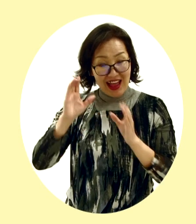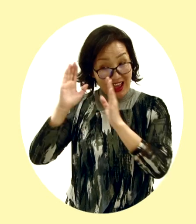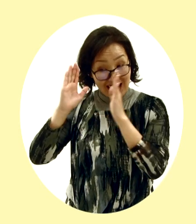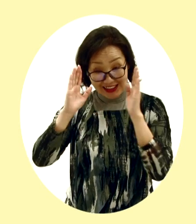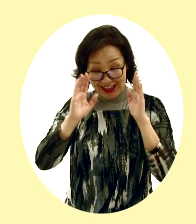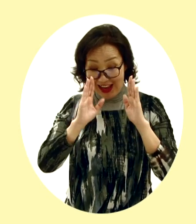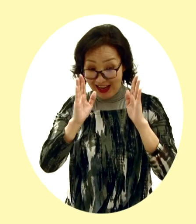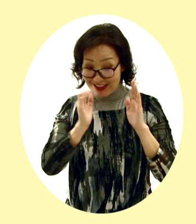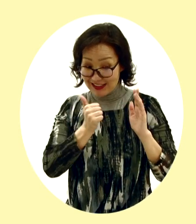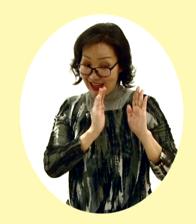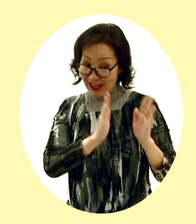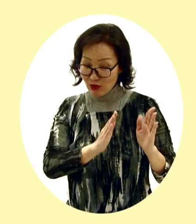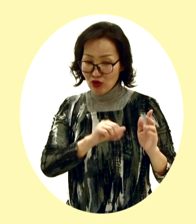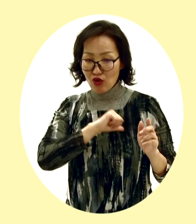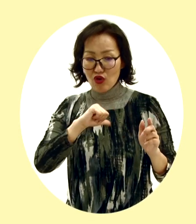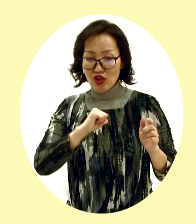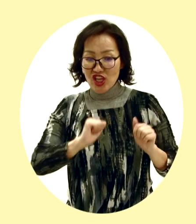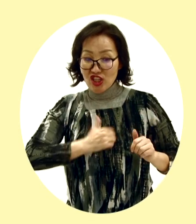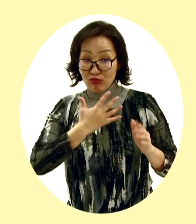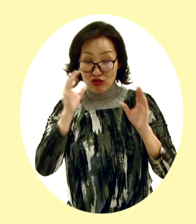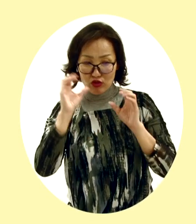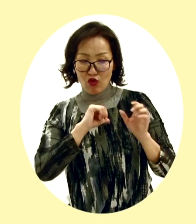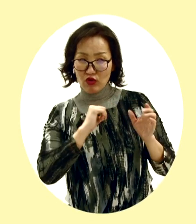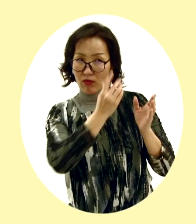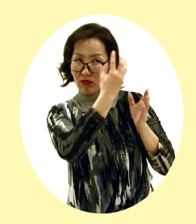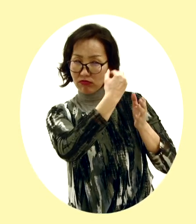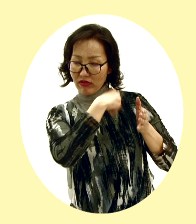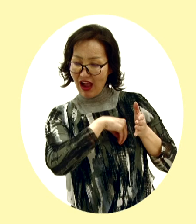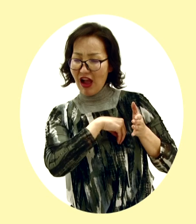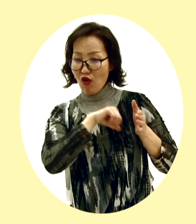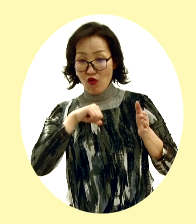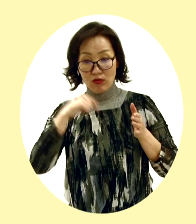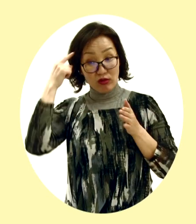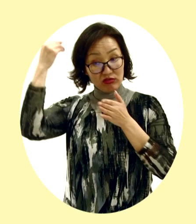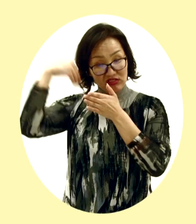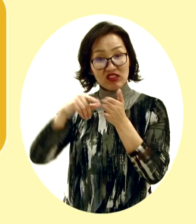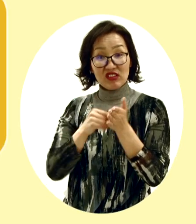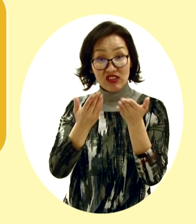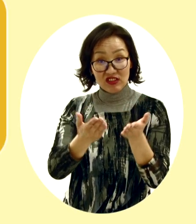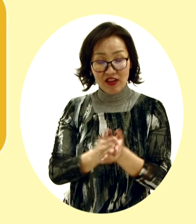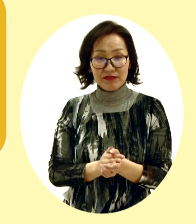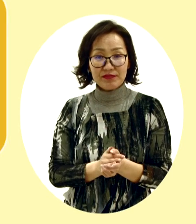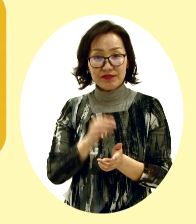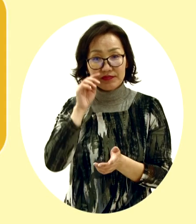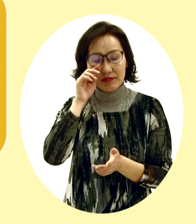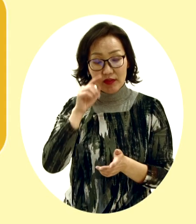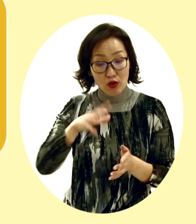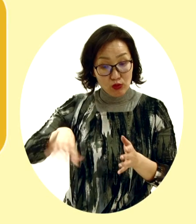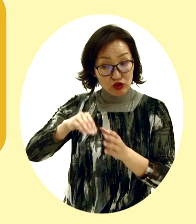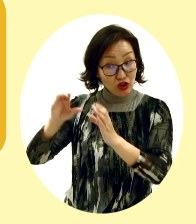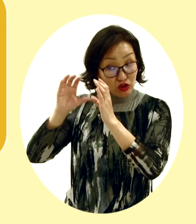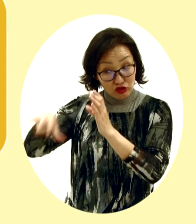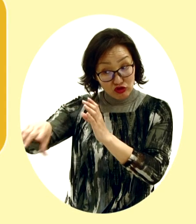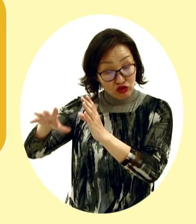идэвхтэй сонссон зүйлэл өөр юм болж үлддэг гэдгийг багш нь та бүхэнд хэлье. За, юу гэж хэлэх вэ гэхээр